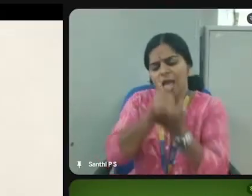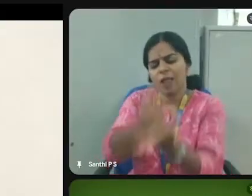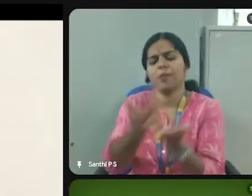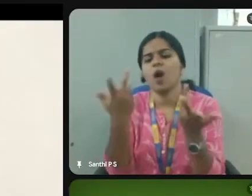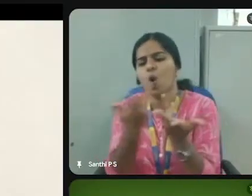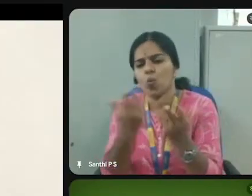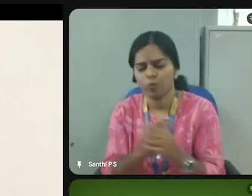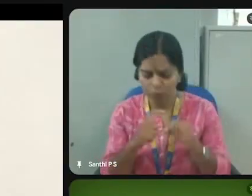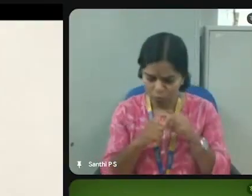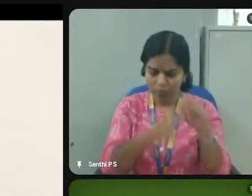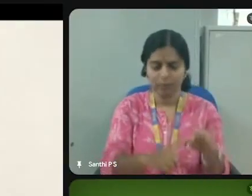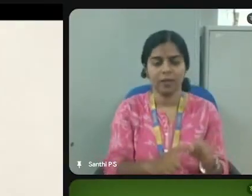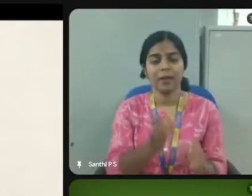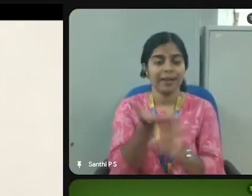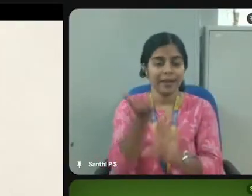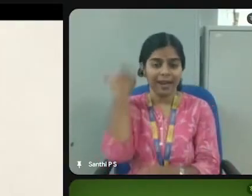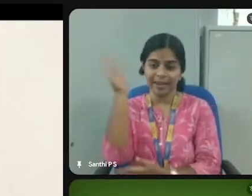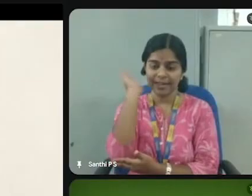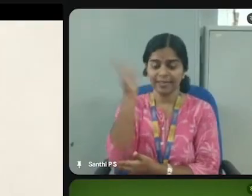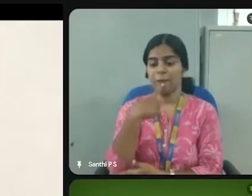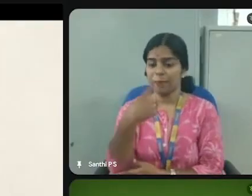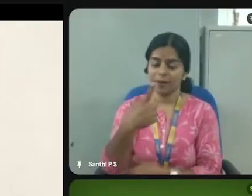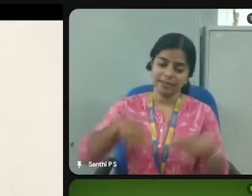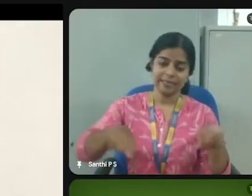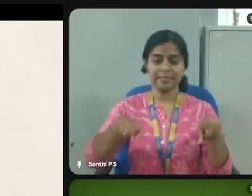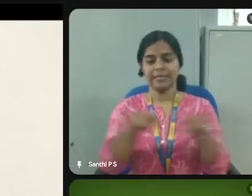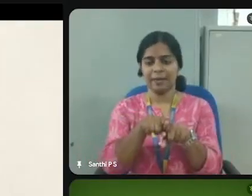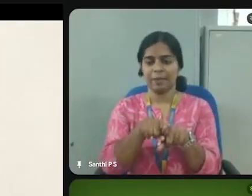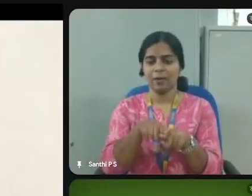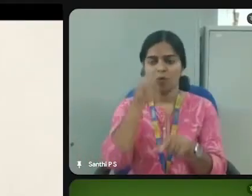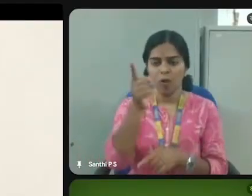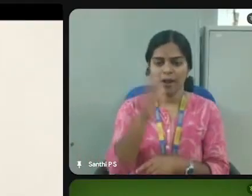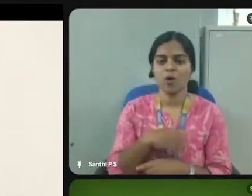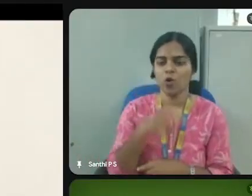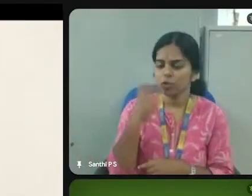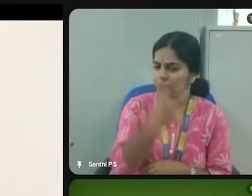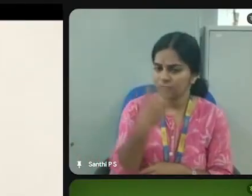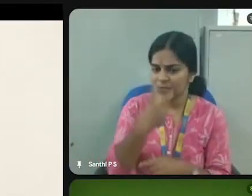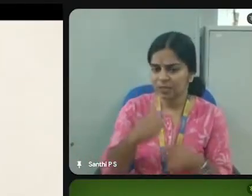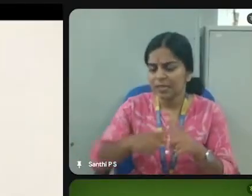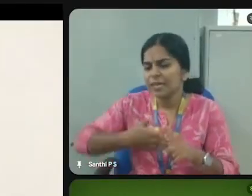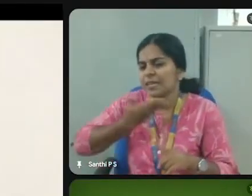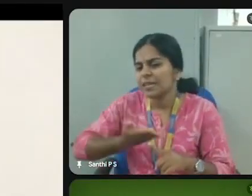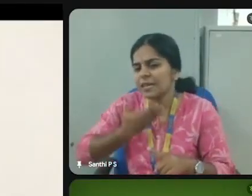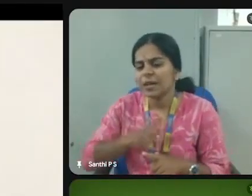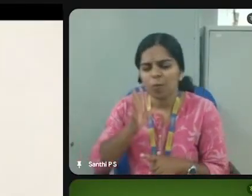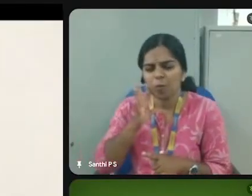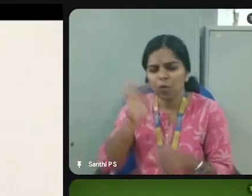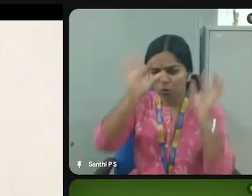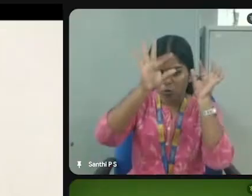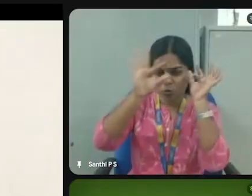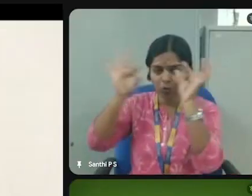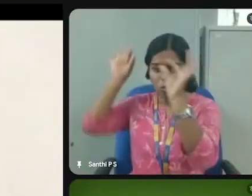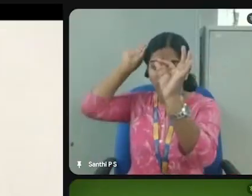സാധിക്കും? കഴിഞ്ഞ സെഷനിൽ ഞാൻ സൂചിപ്പിച്ചതുപോലെ തന്നെ ഒരു സ്പീച്ച് പത്തോളജിസ്റ്റ് മെയിൻ റോൾ വഹിക്കുന്നത് ഒരു കുട്ടിയുടെ